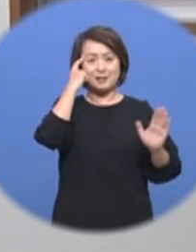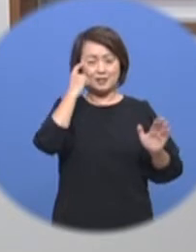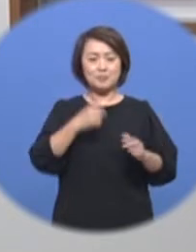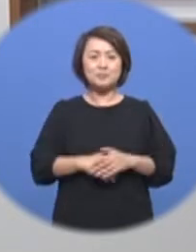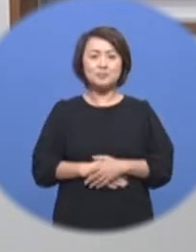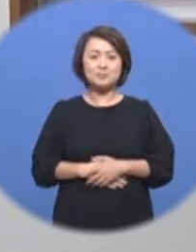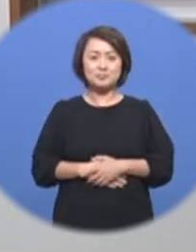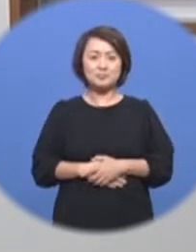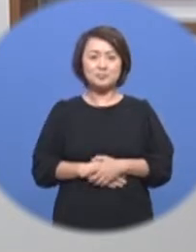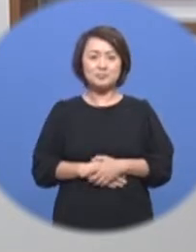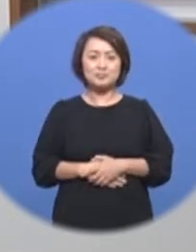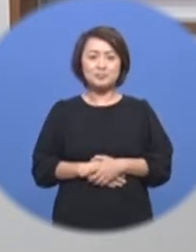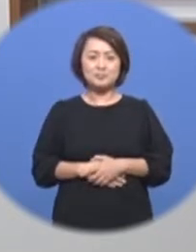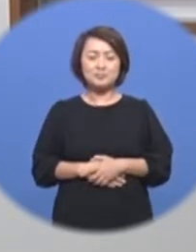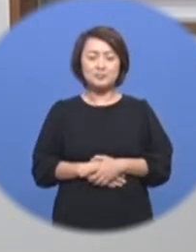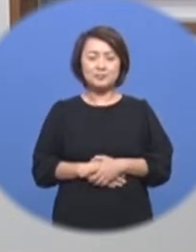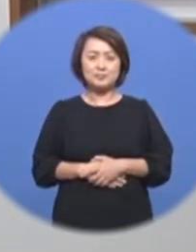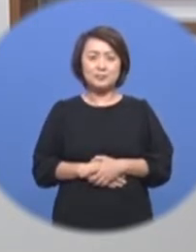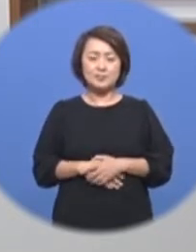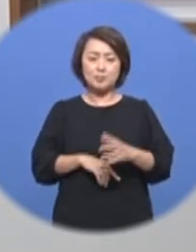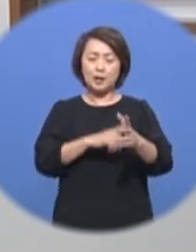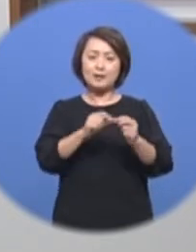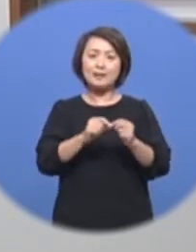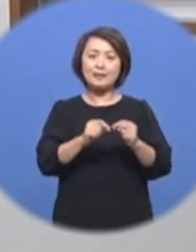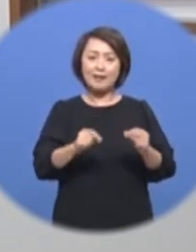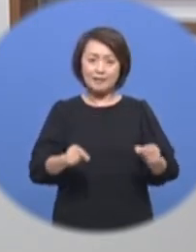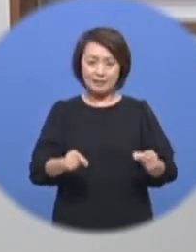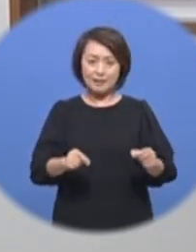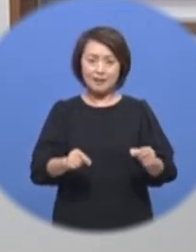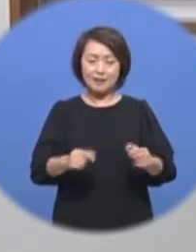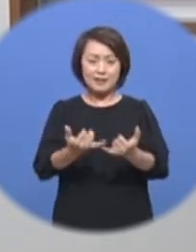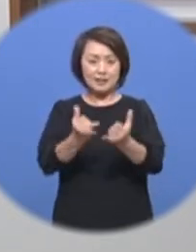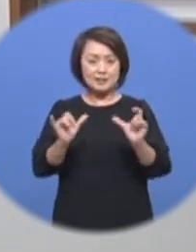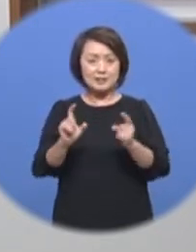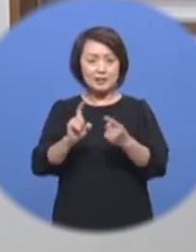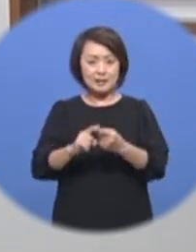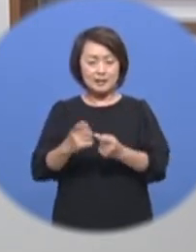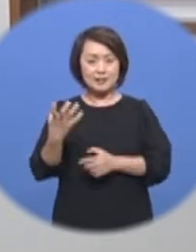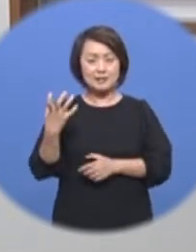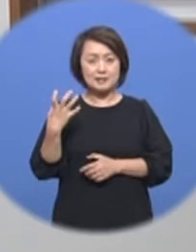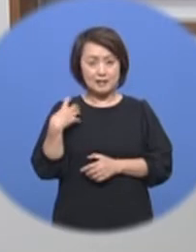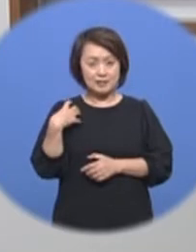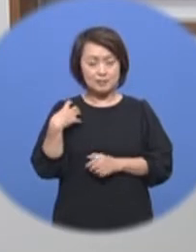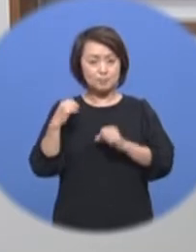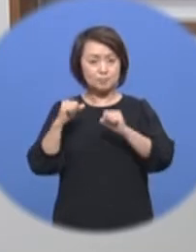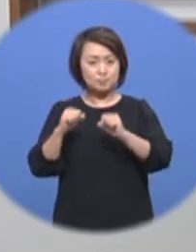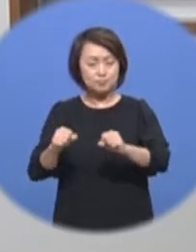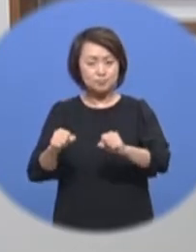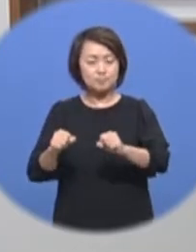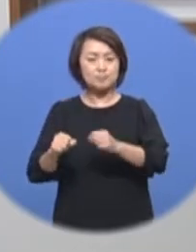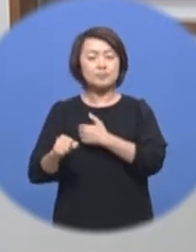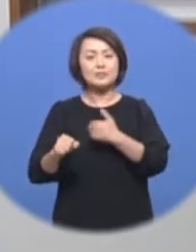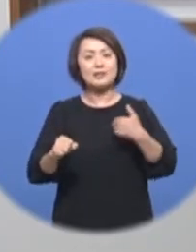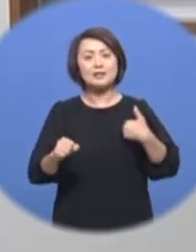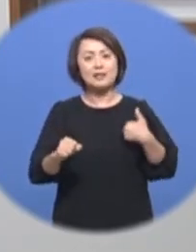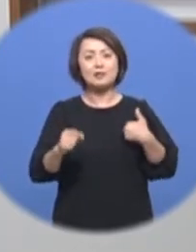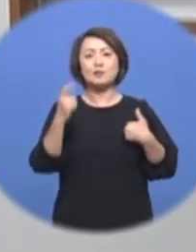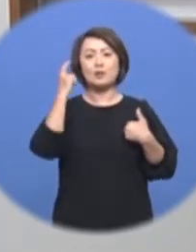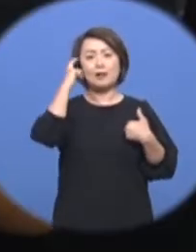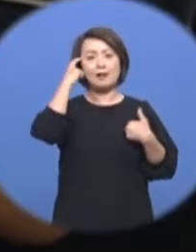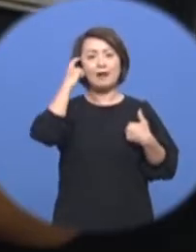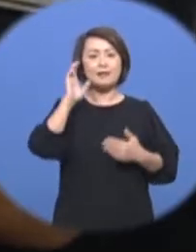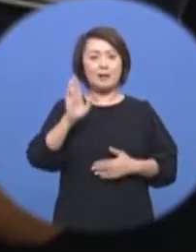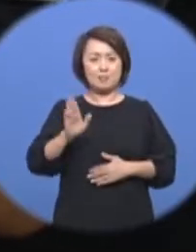。その結果として社会的責任が果たせればというふうに思います。